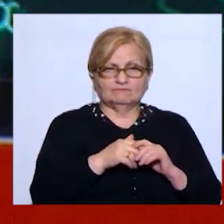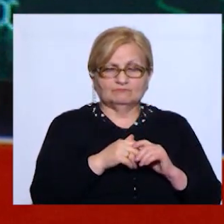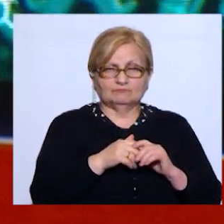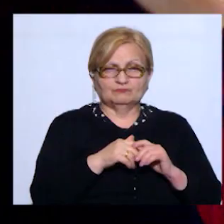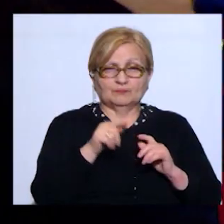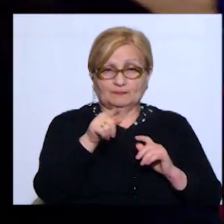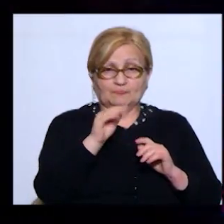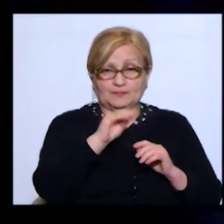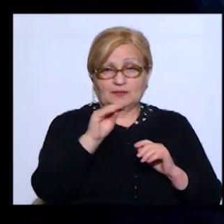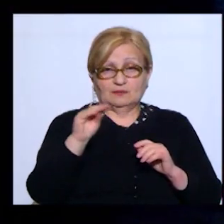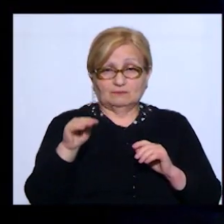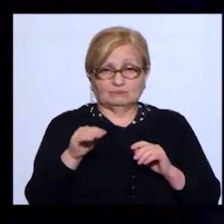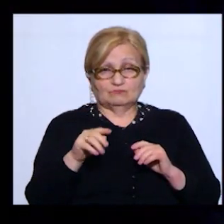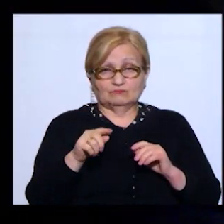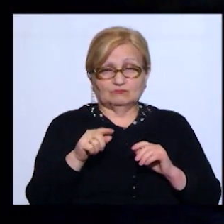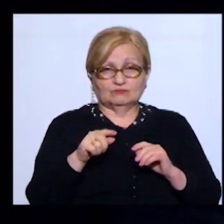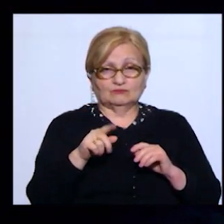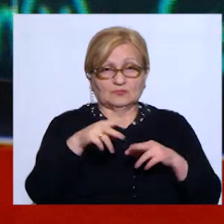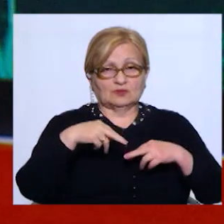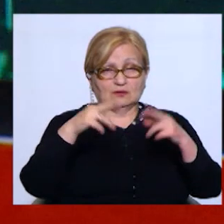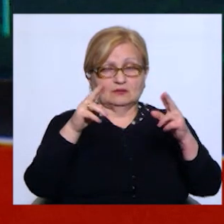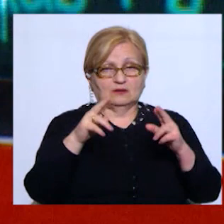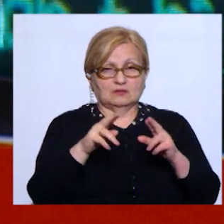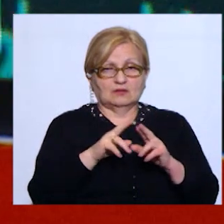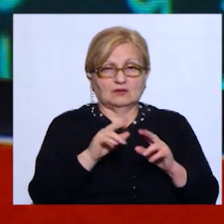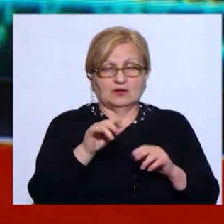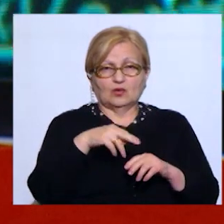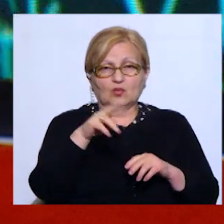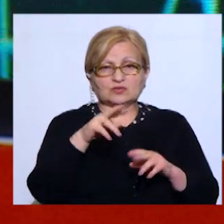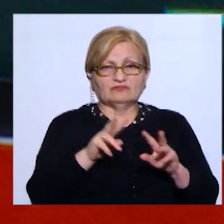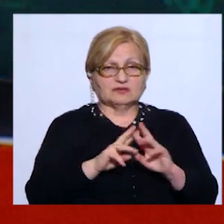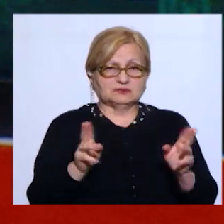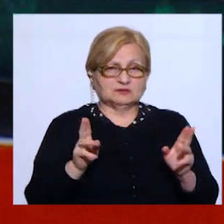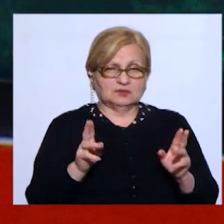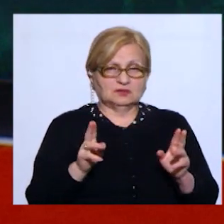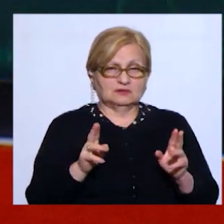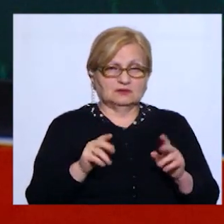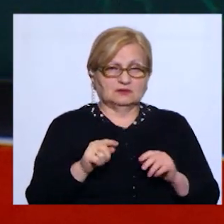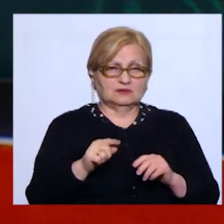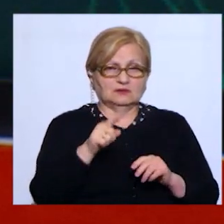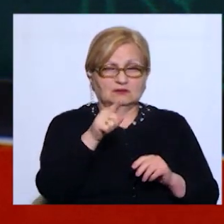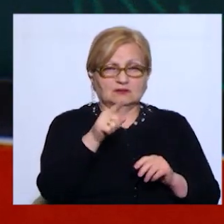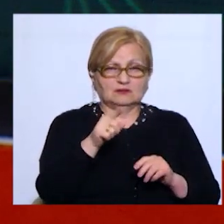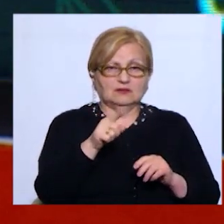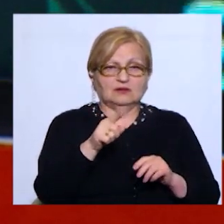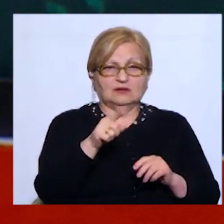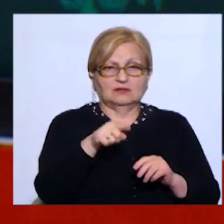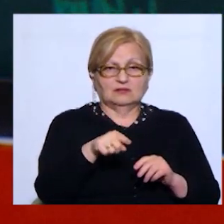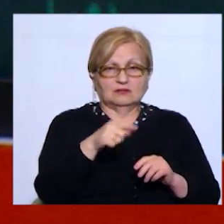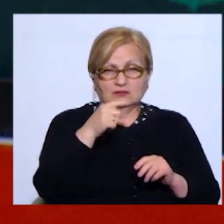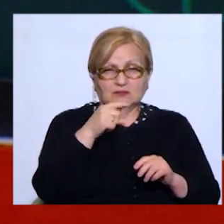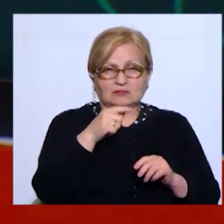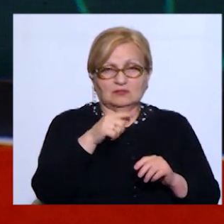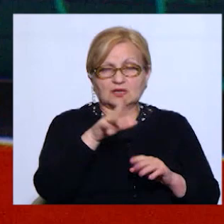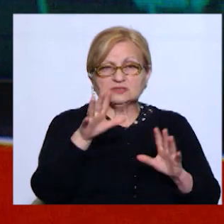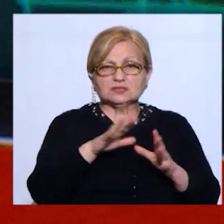ეს ჩანაწერი და ეს არის ექვივალენტურები, ერთი და იგივე პარაბოლის განტოლება. ეს არის მოცემული წვეროს კოორდინატებით, ეს არის მოცემული